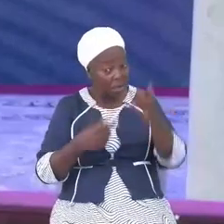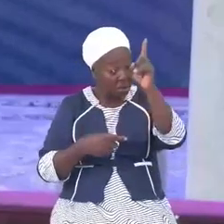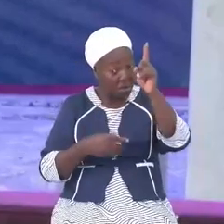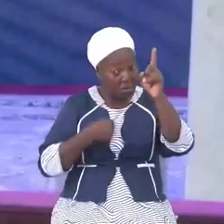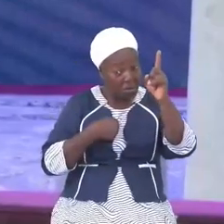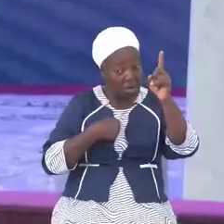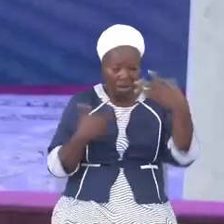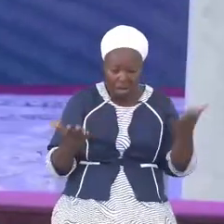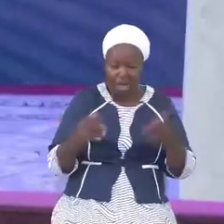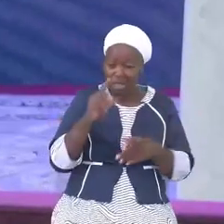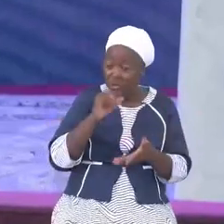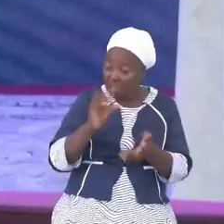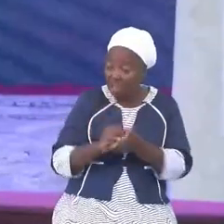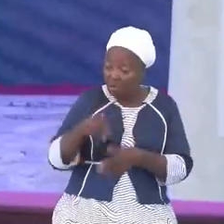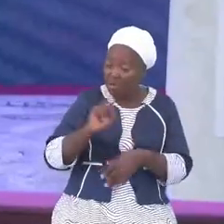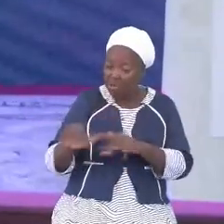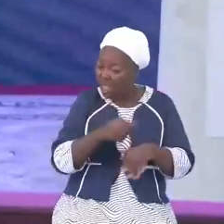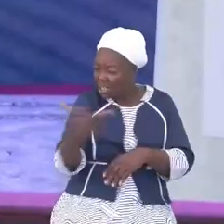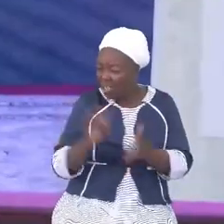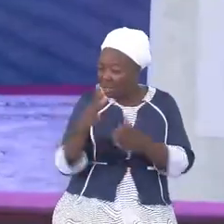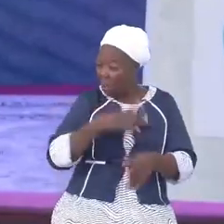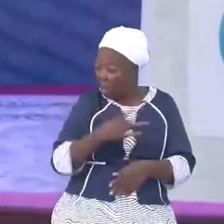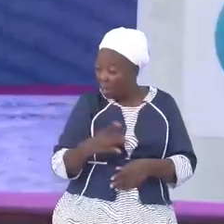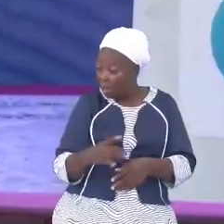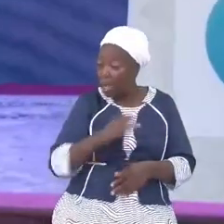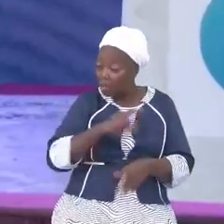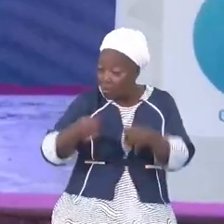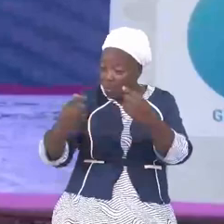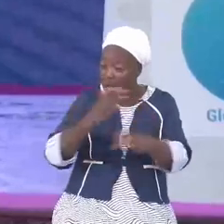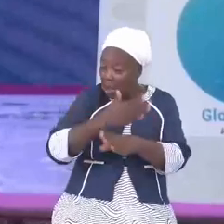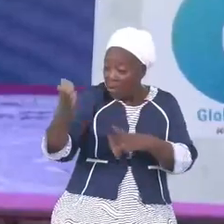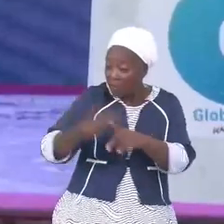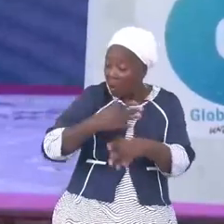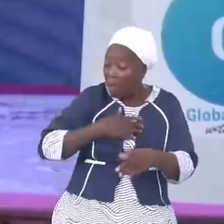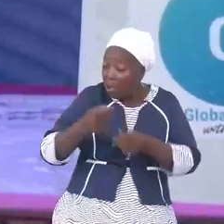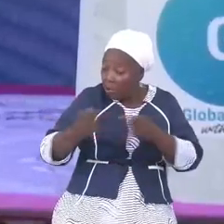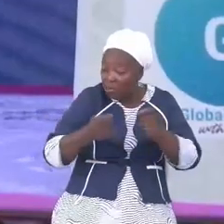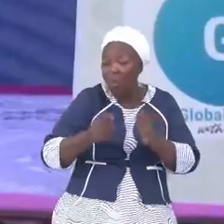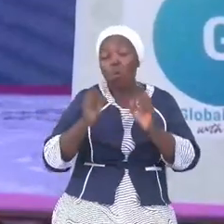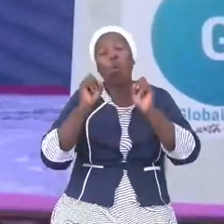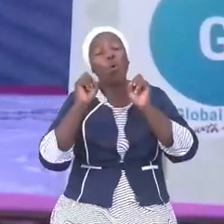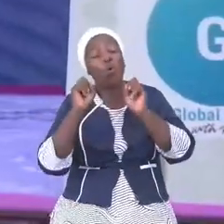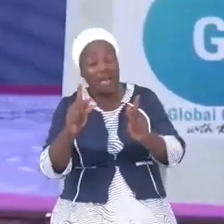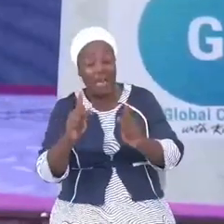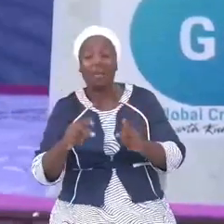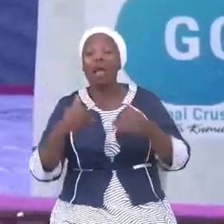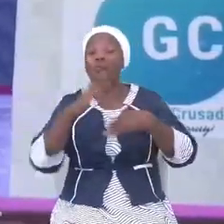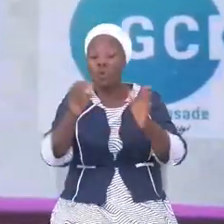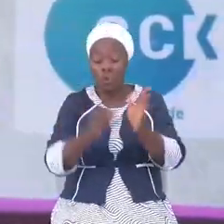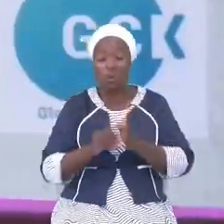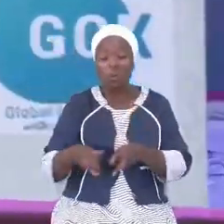veux faire. Et tu veux quitter mon contrôle, d'accord, fais ce que tu veux. L'homme maintenant